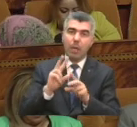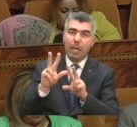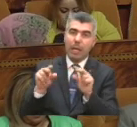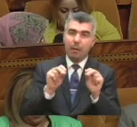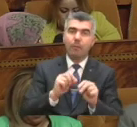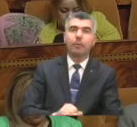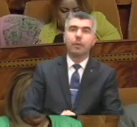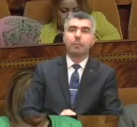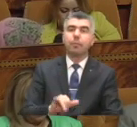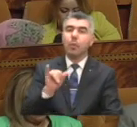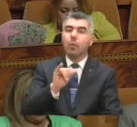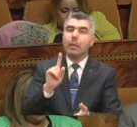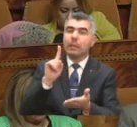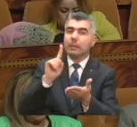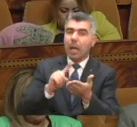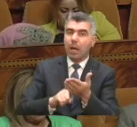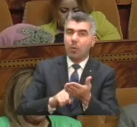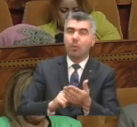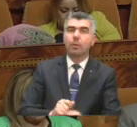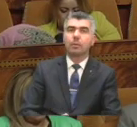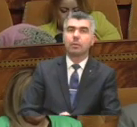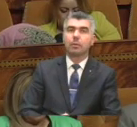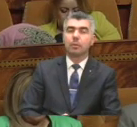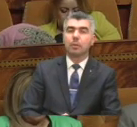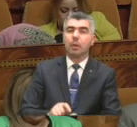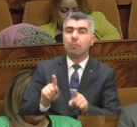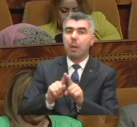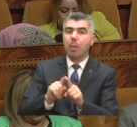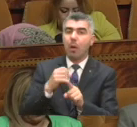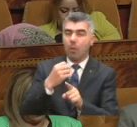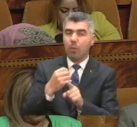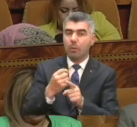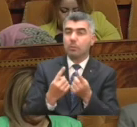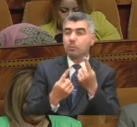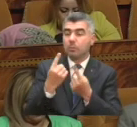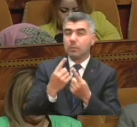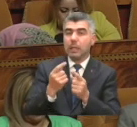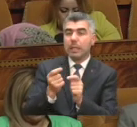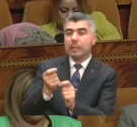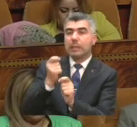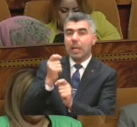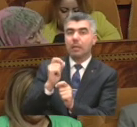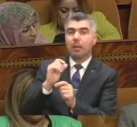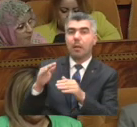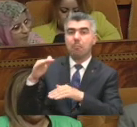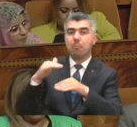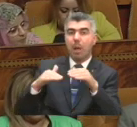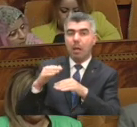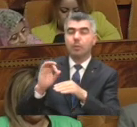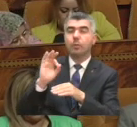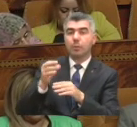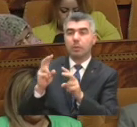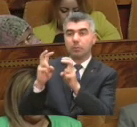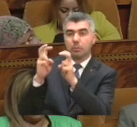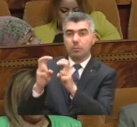وما هو حجم ضرورة الضرر الذي تسببه بالنسبة للصيد الساحلي؟ هل هناك